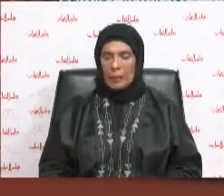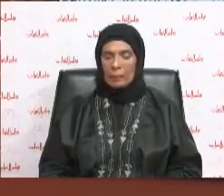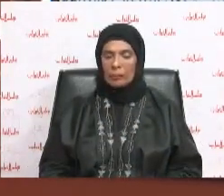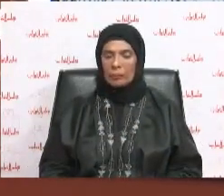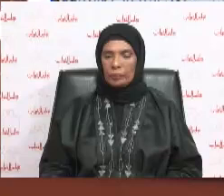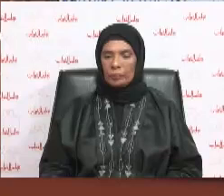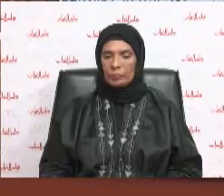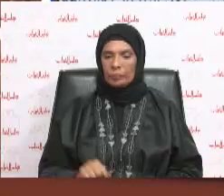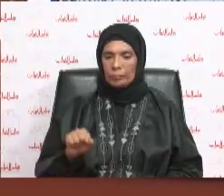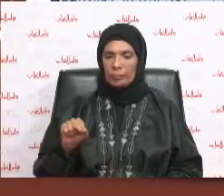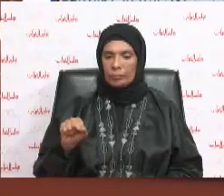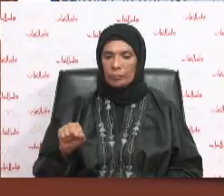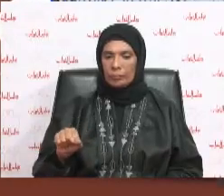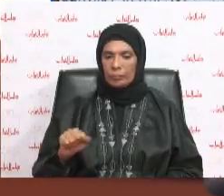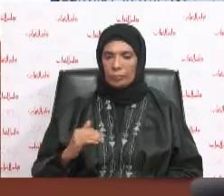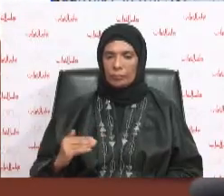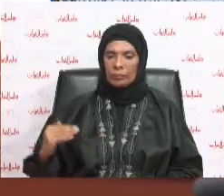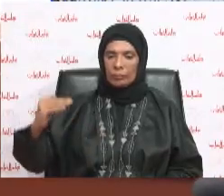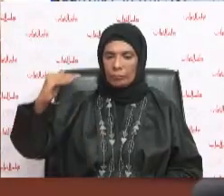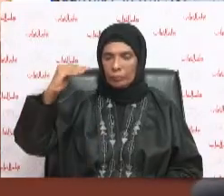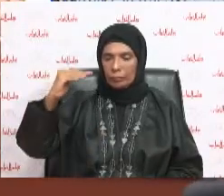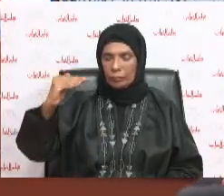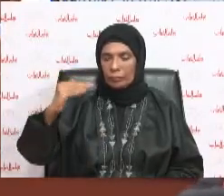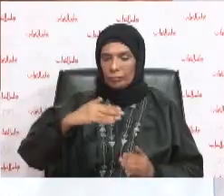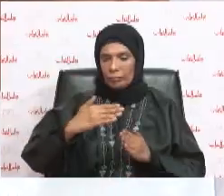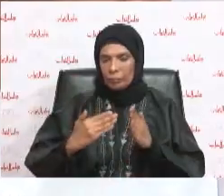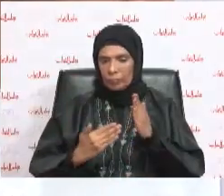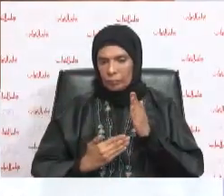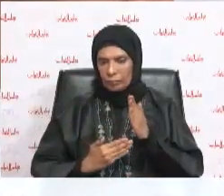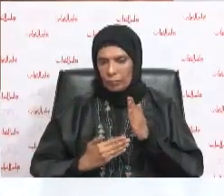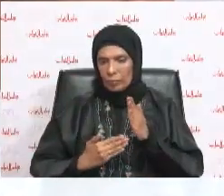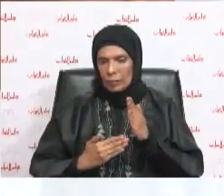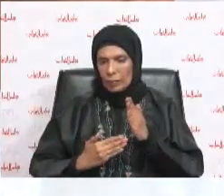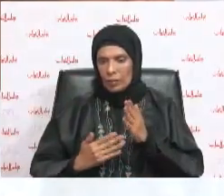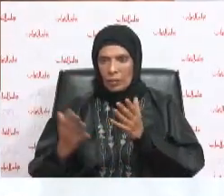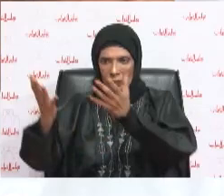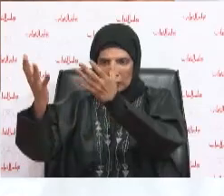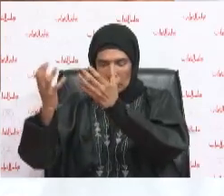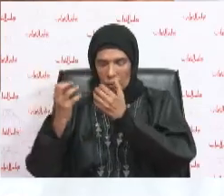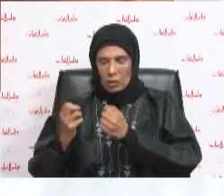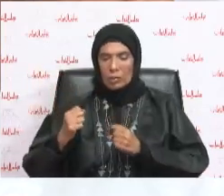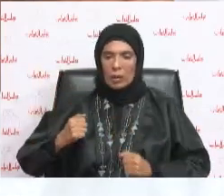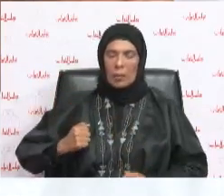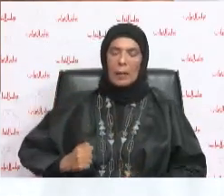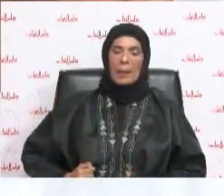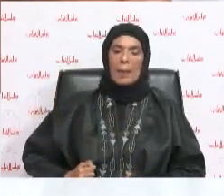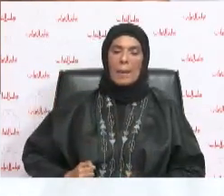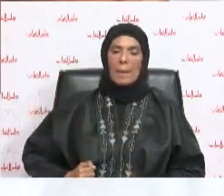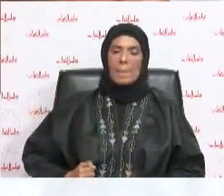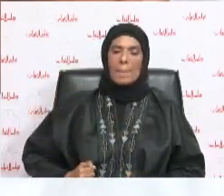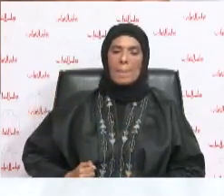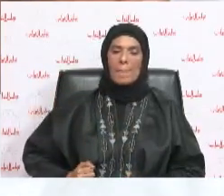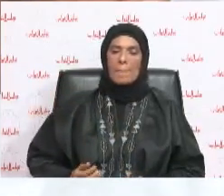لا سيما في ظل ارتفاع فاتورة الاستيراد، حيث تستورد مملكة البحرين